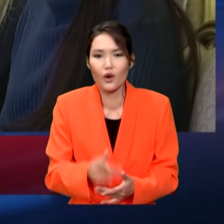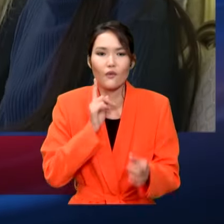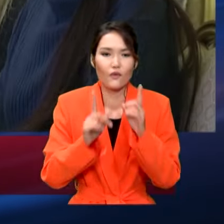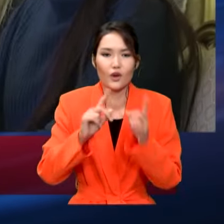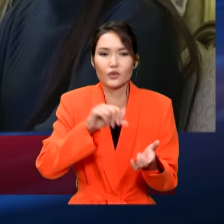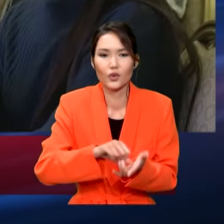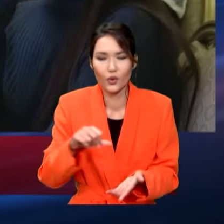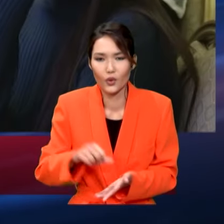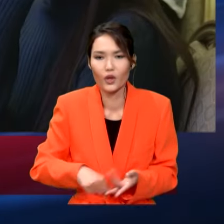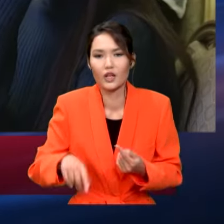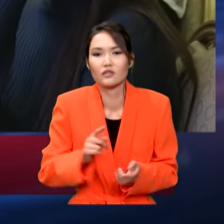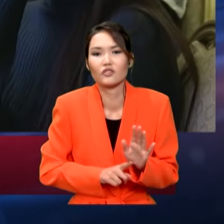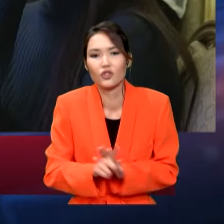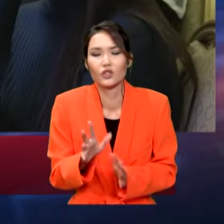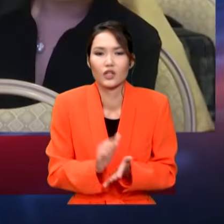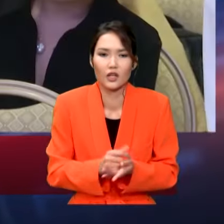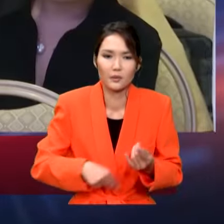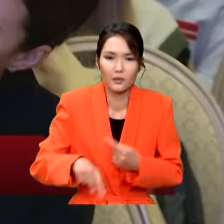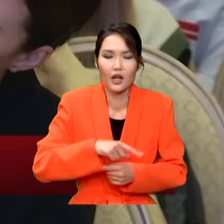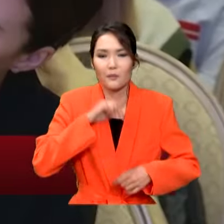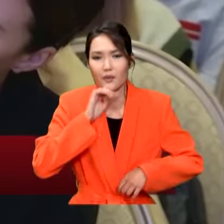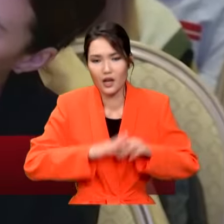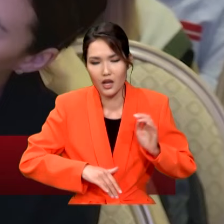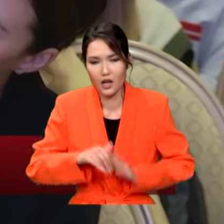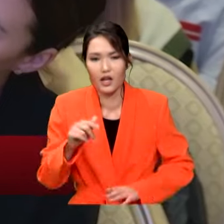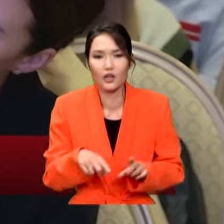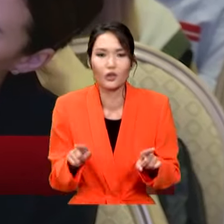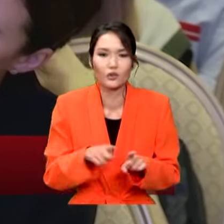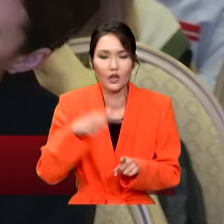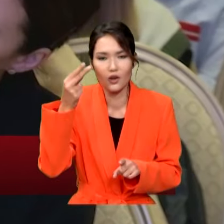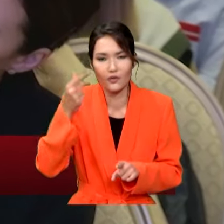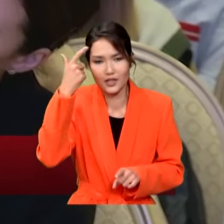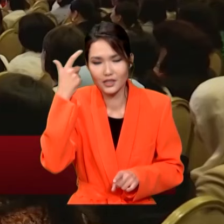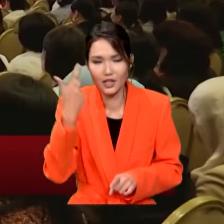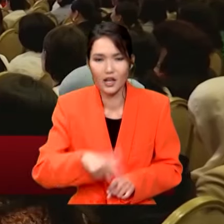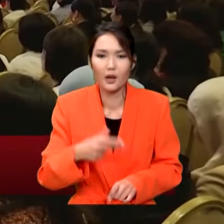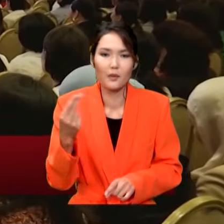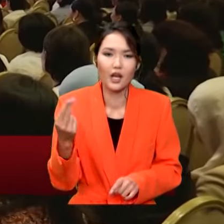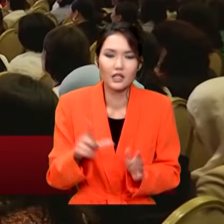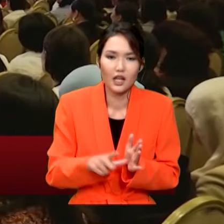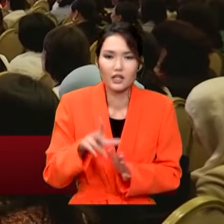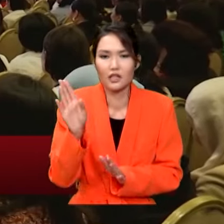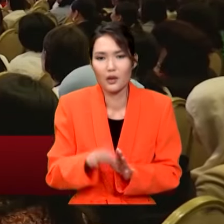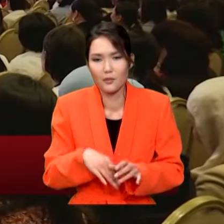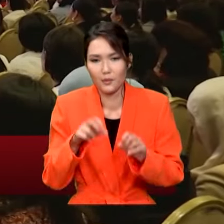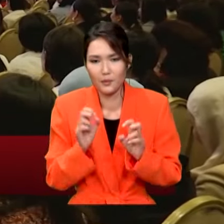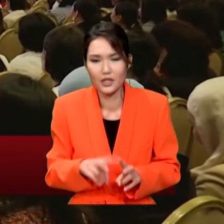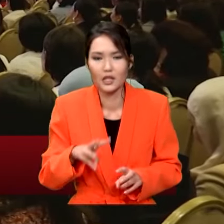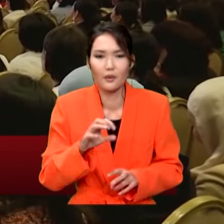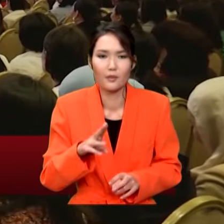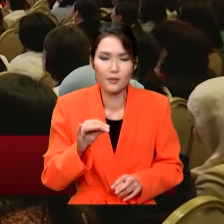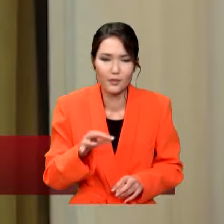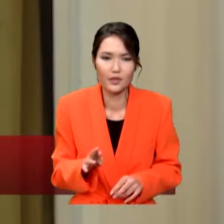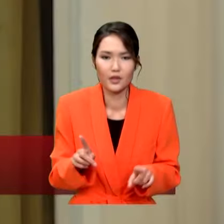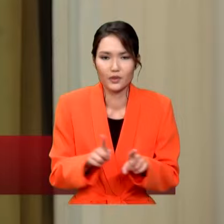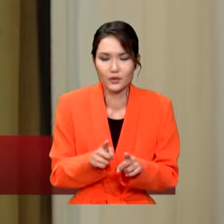как начинающие предприниматели, так и эксперты в сфере бизнеса, финансовой грамотности, налоговой безопасности и медиа-менеджеры